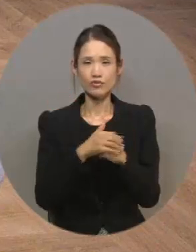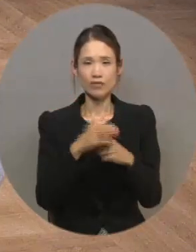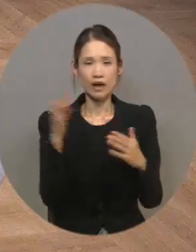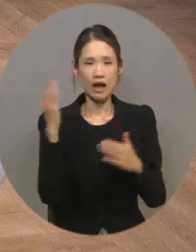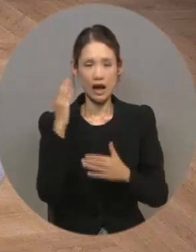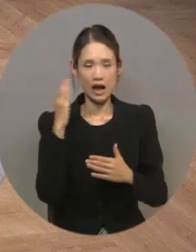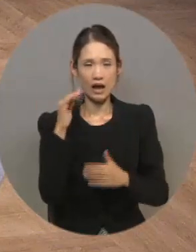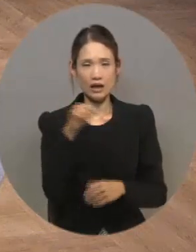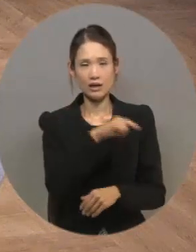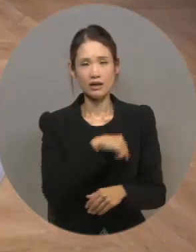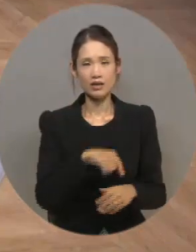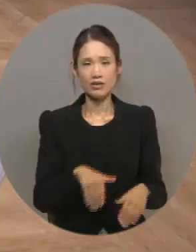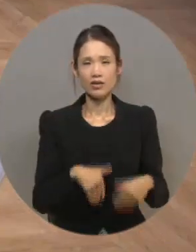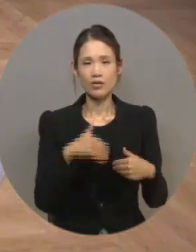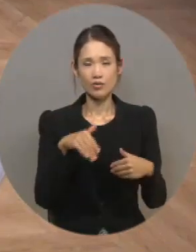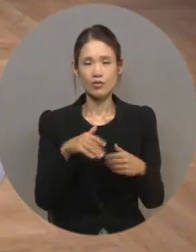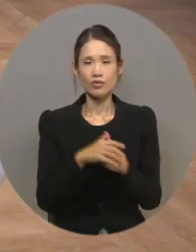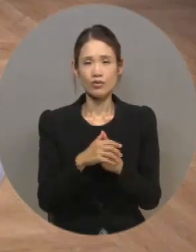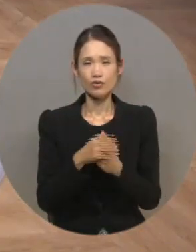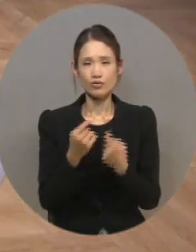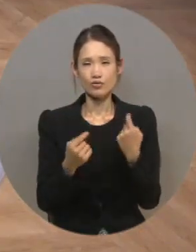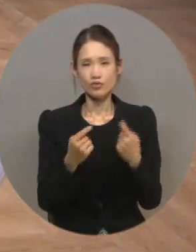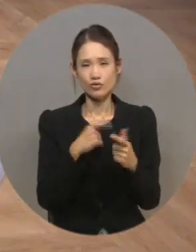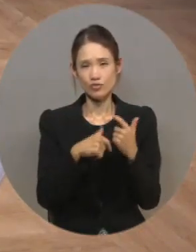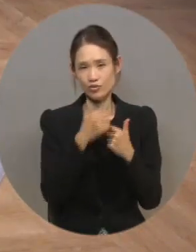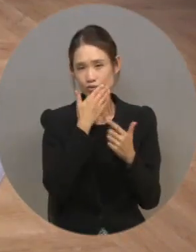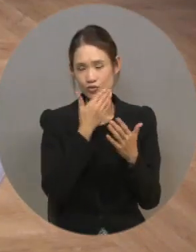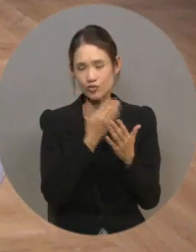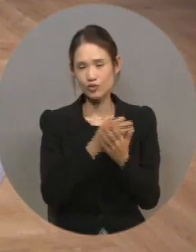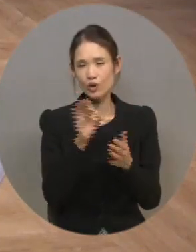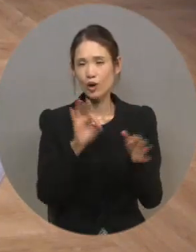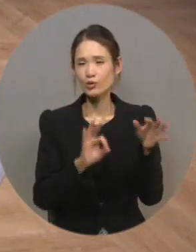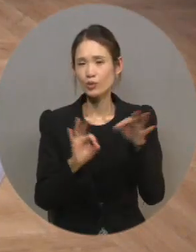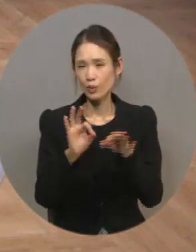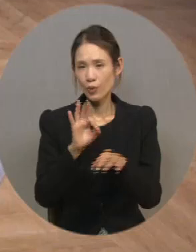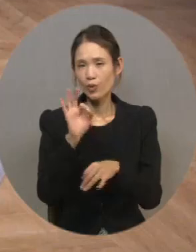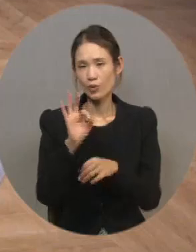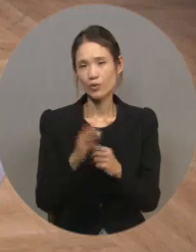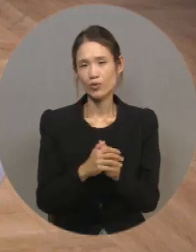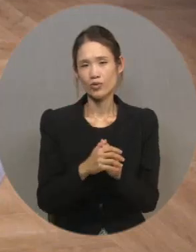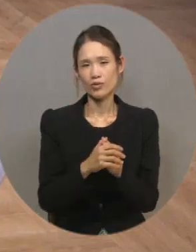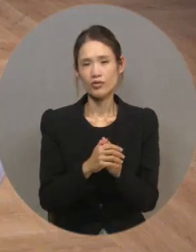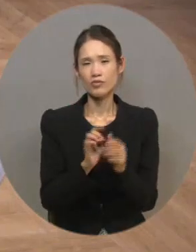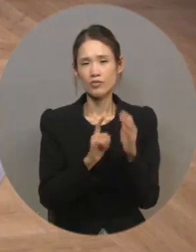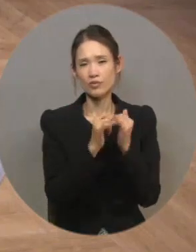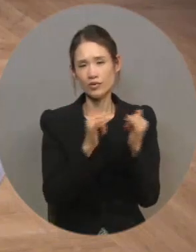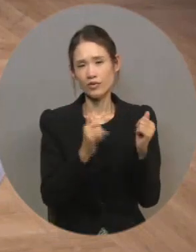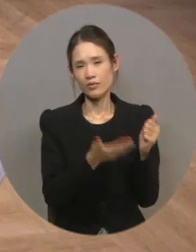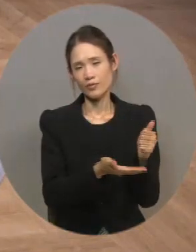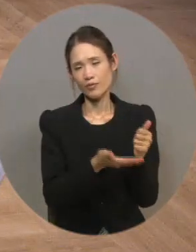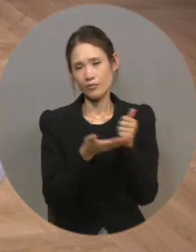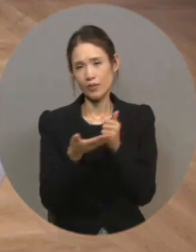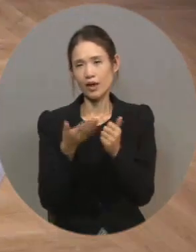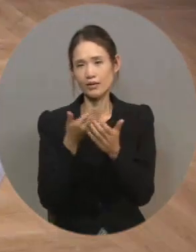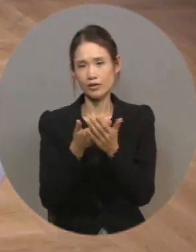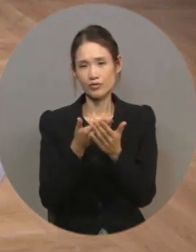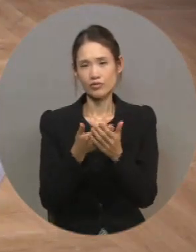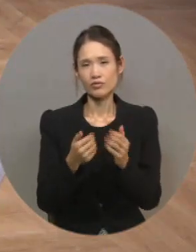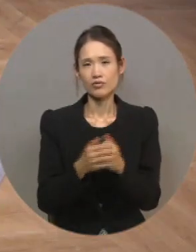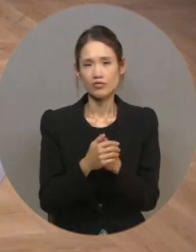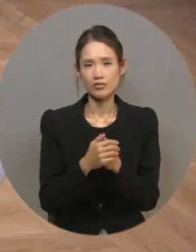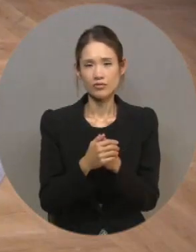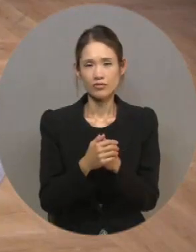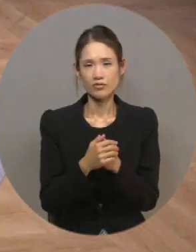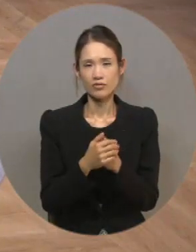애들 남한의 어떤 사람들보다 되게 귀하게 모으라고. 그래서 높은 사람이 나와서 받아주라고. 그래서